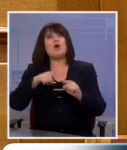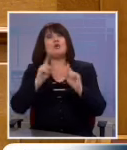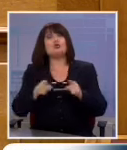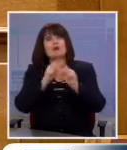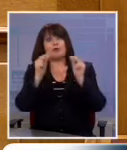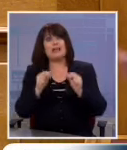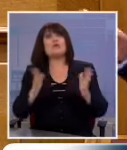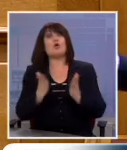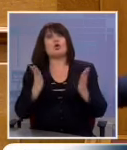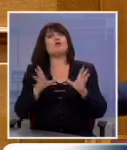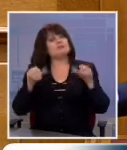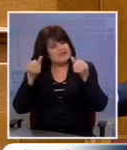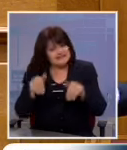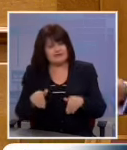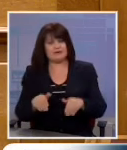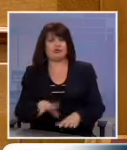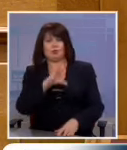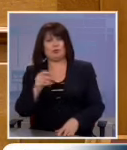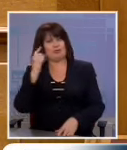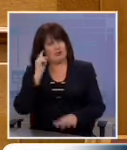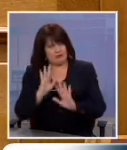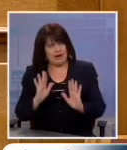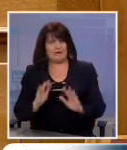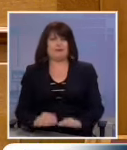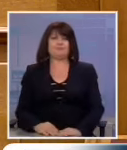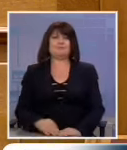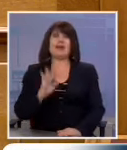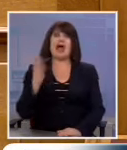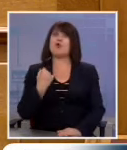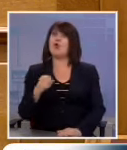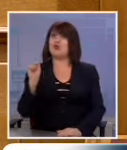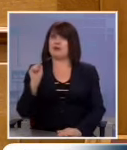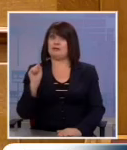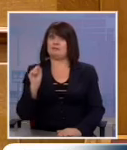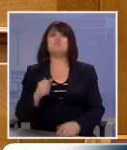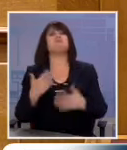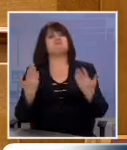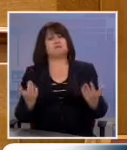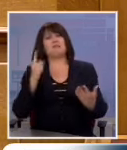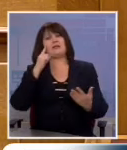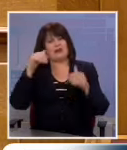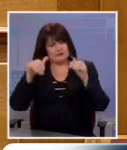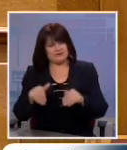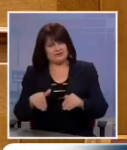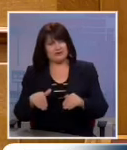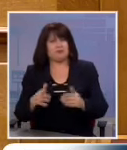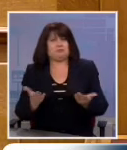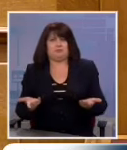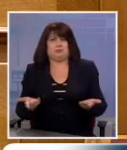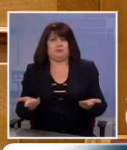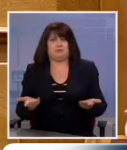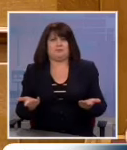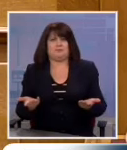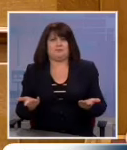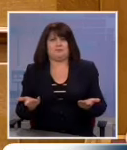όποιο και να είναι. Το κατάλαβα. Αν μεν είναι όχι, κατάλαβα τι θα σεβαστεί. Θα σεβαστεί